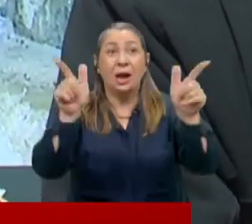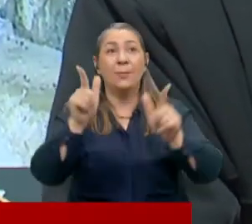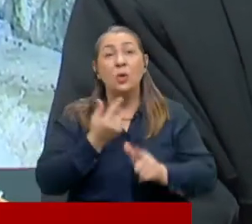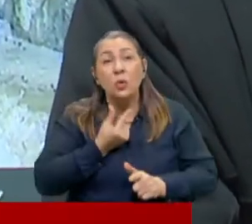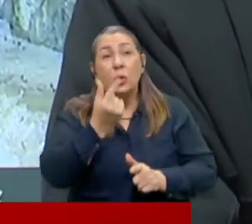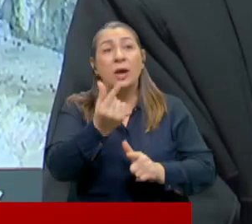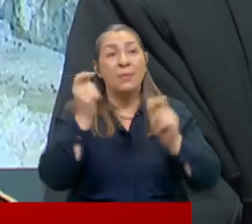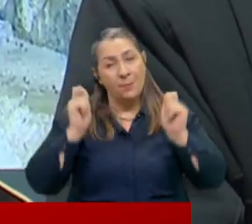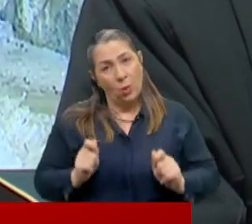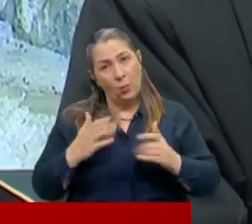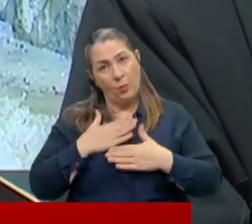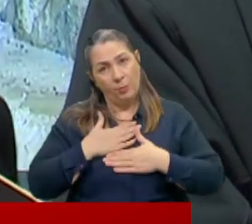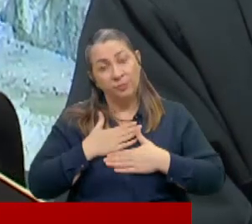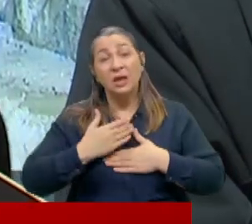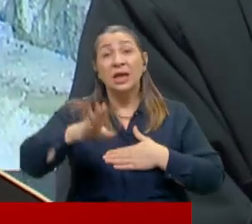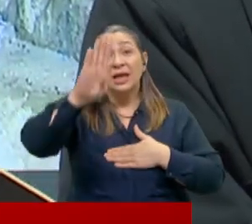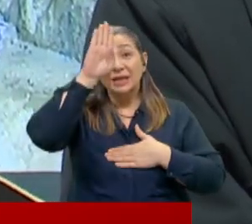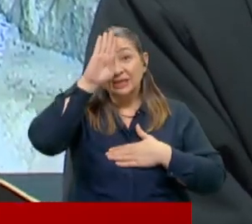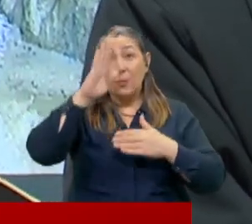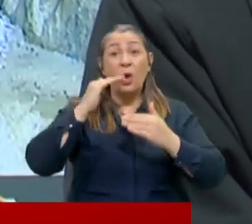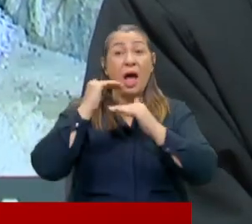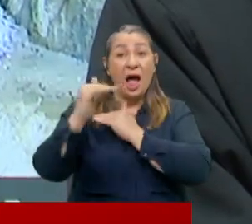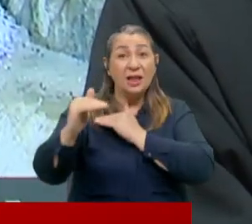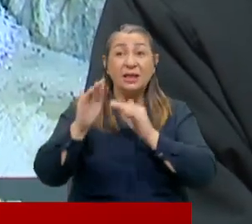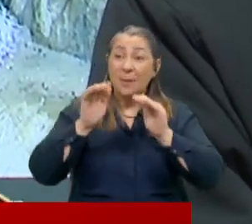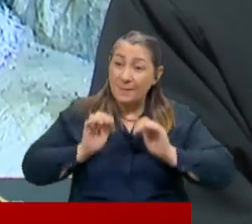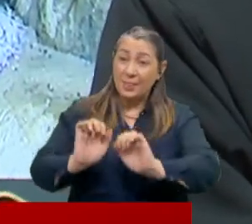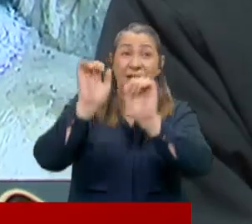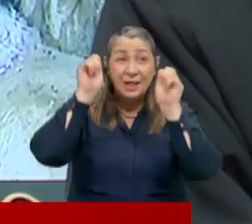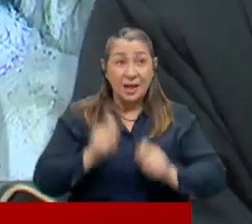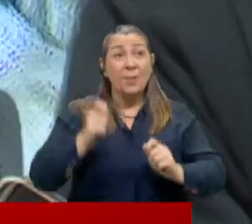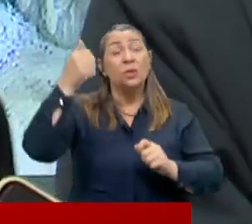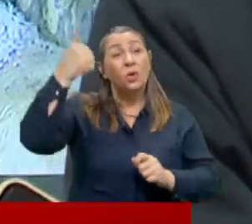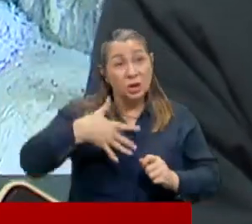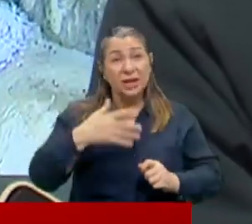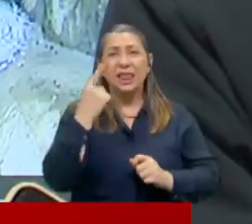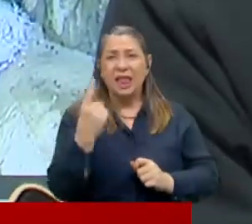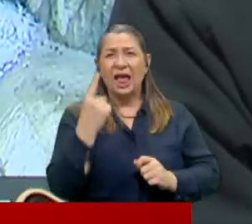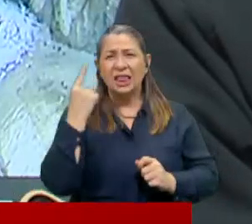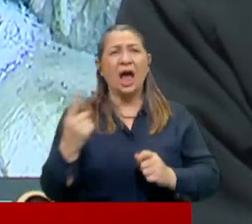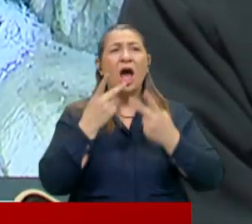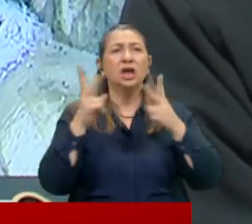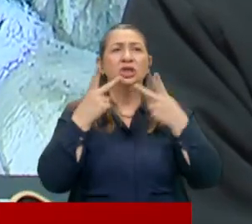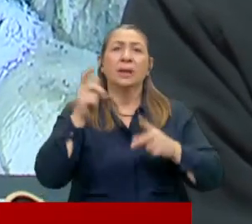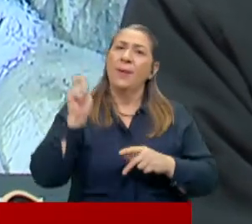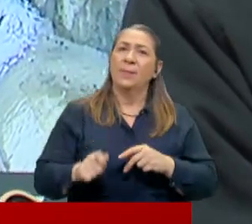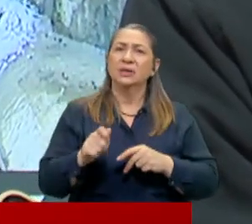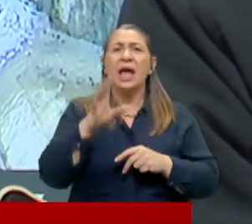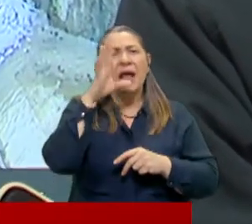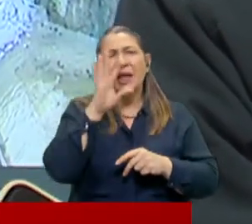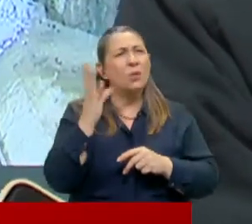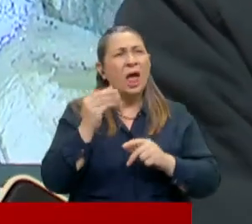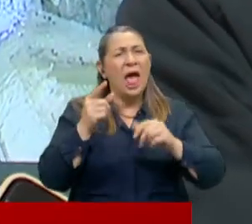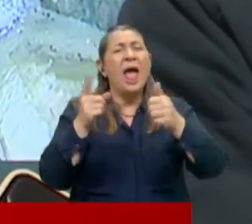uyarımı yapıyorum. İstanbul halkına ihanet eden yöneticileri tek tek deşifre ederiz. Kim olursa,